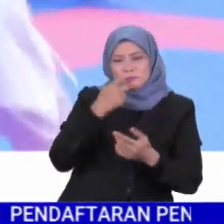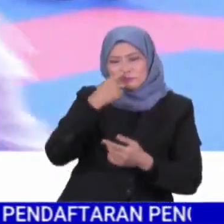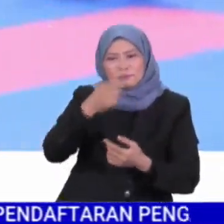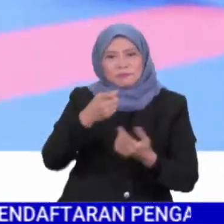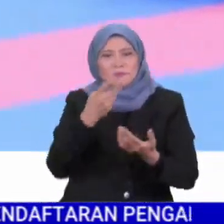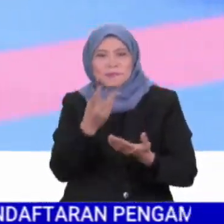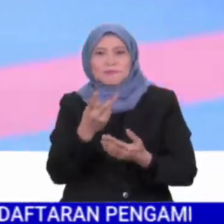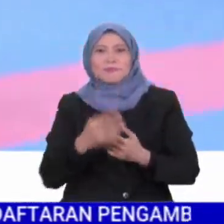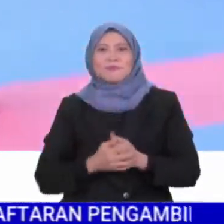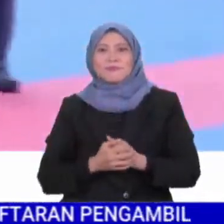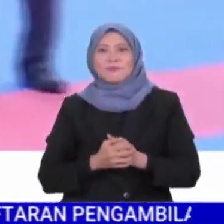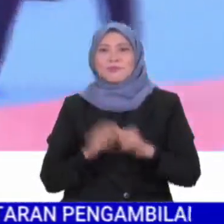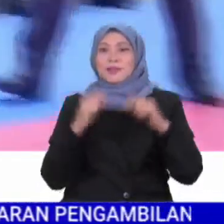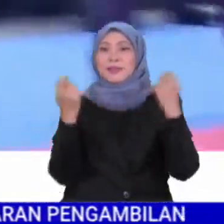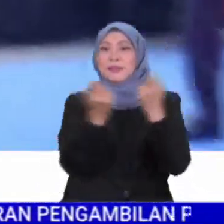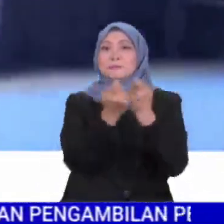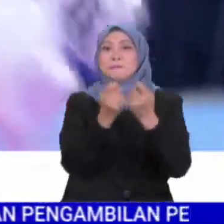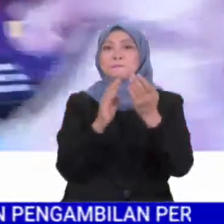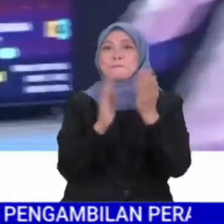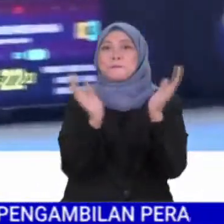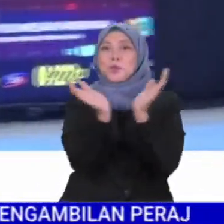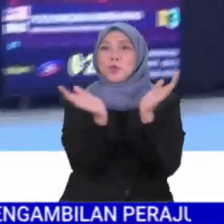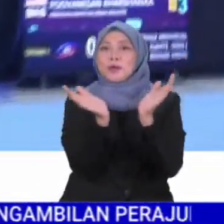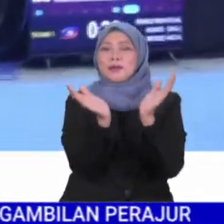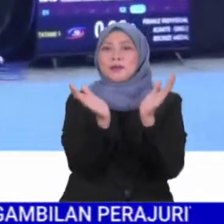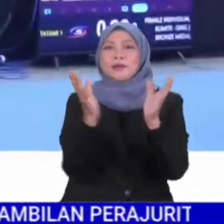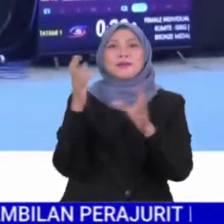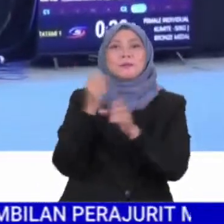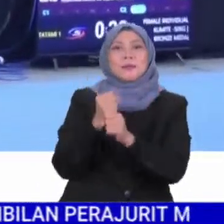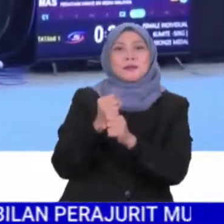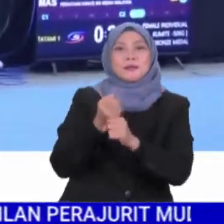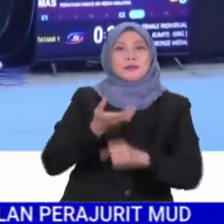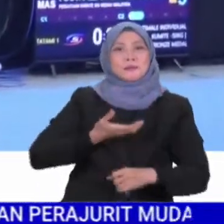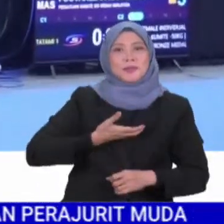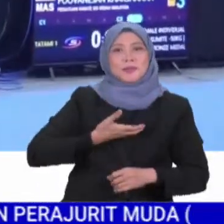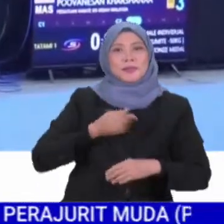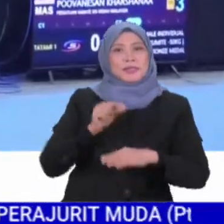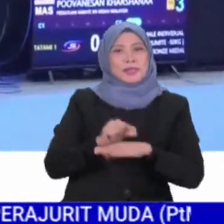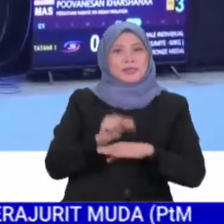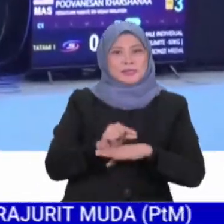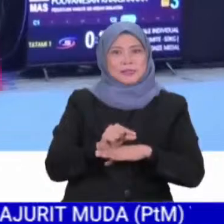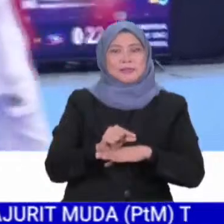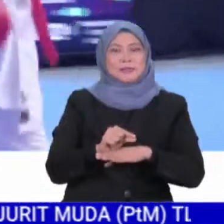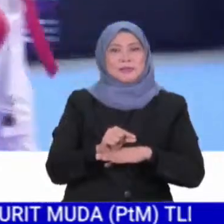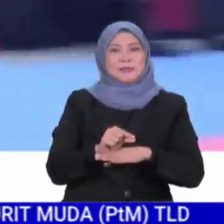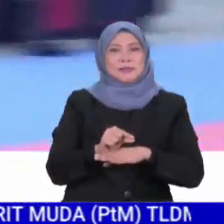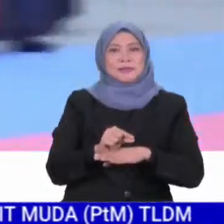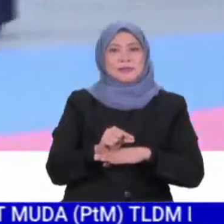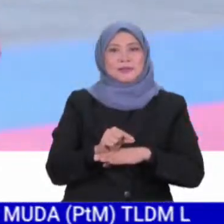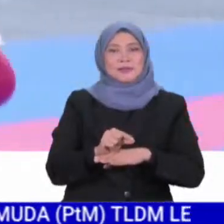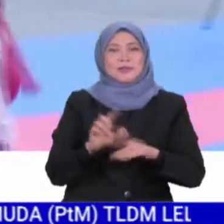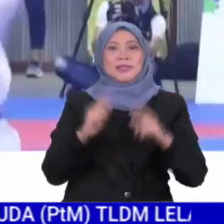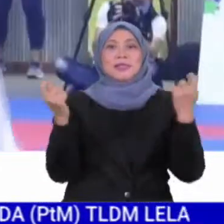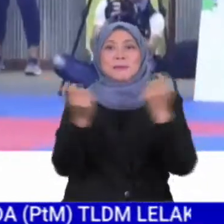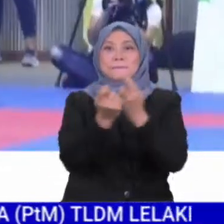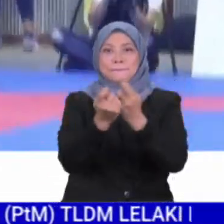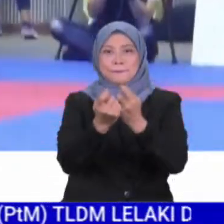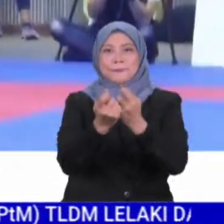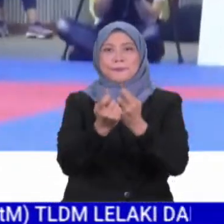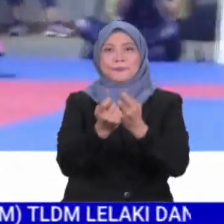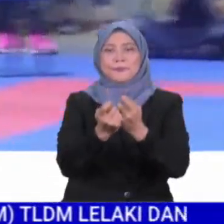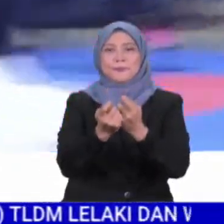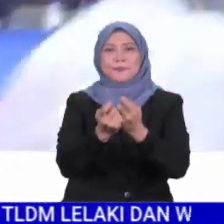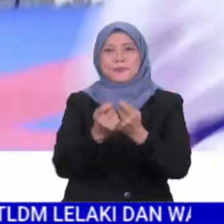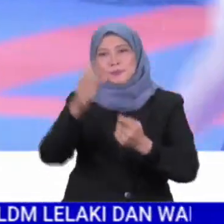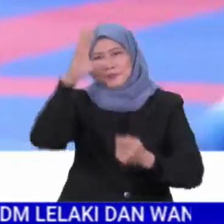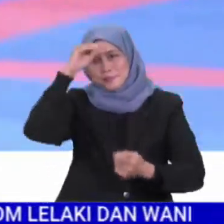ialah pasukan negeri Brunei berjaya mendapat pingat gangsa dalam acara pembasukan kata